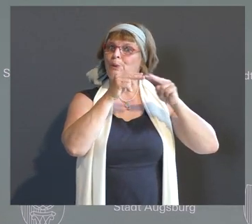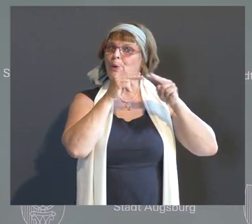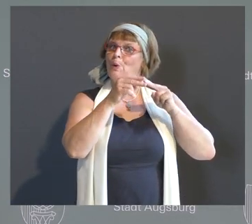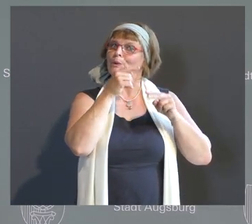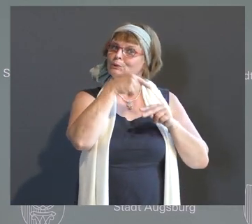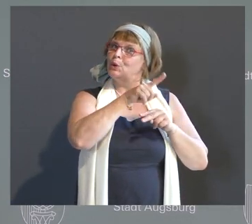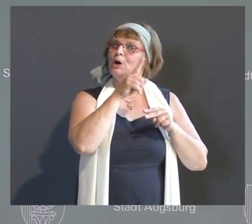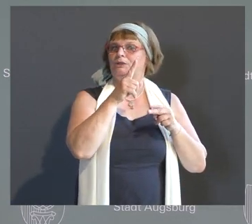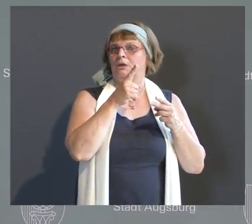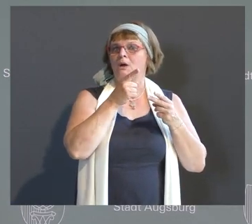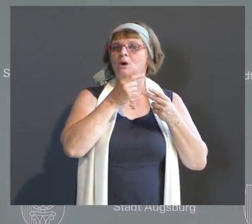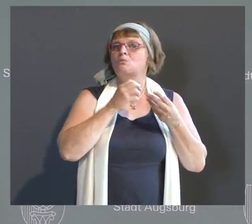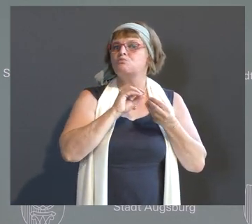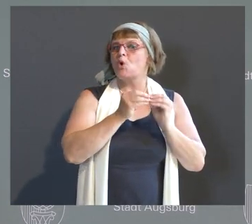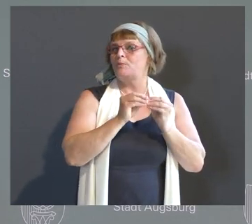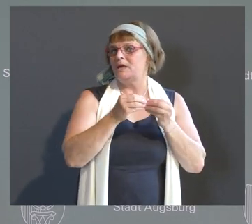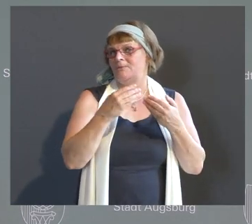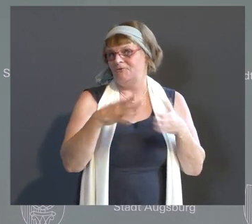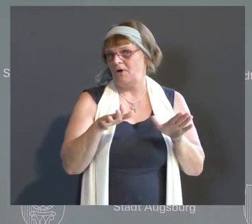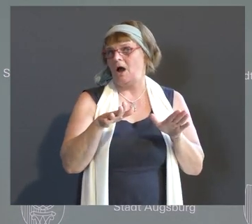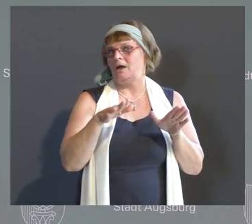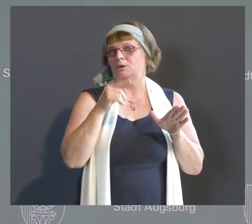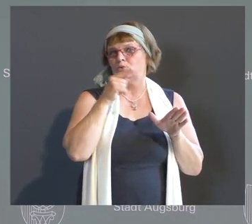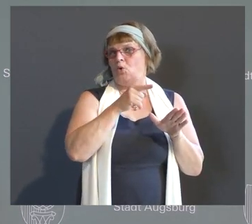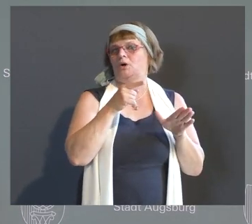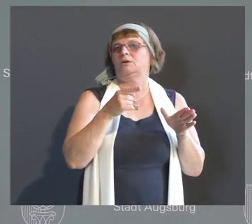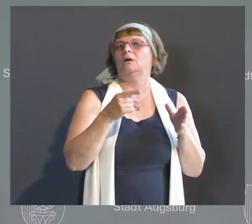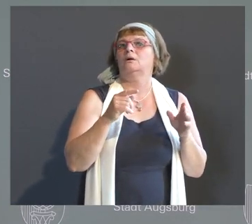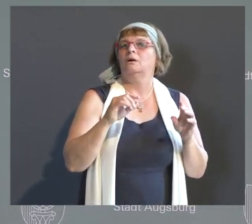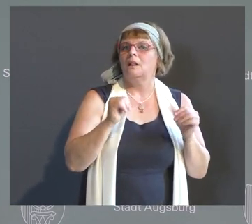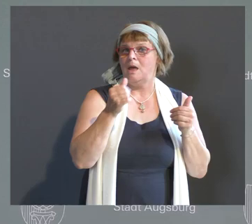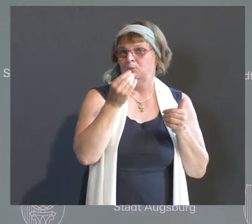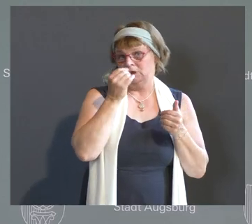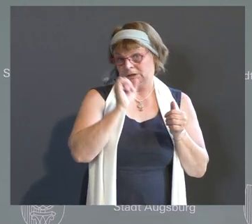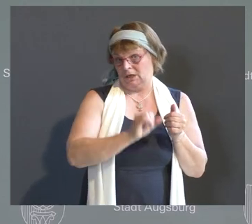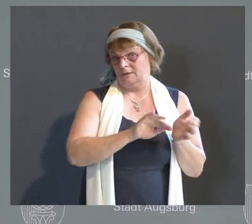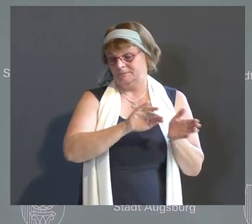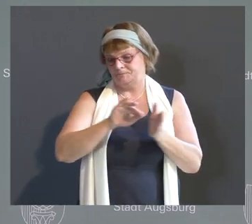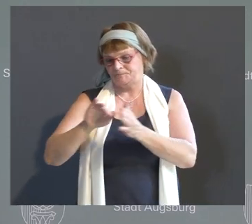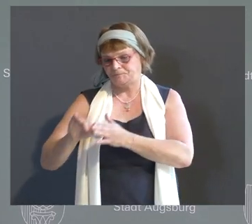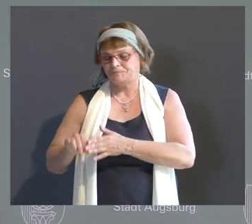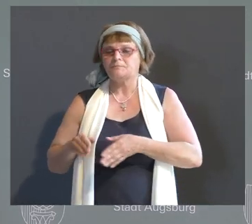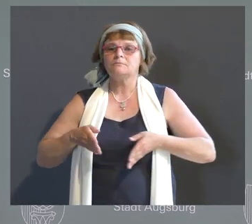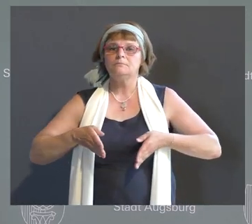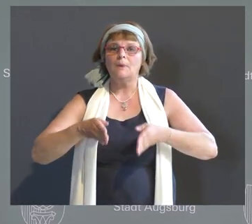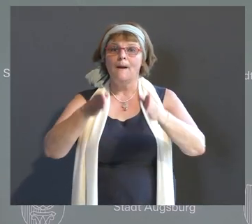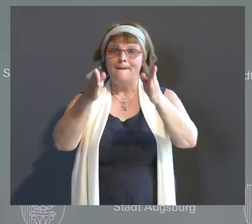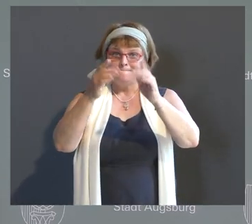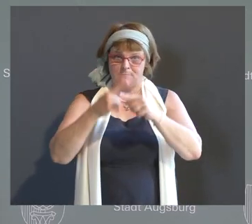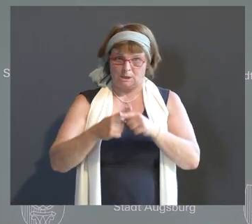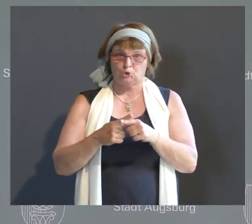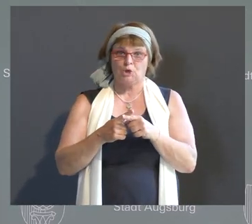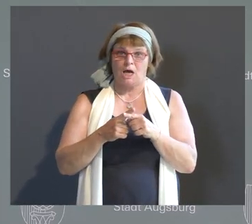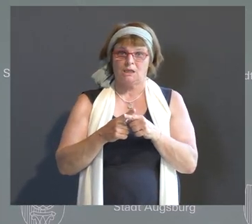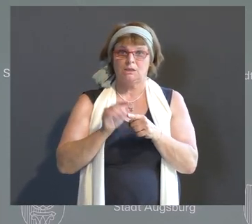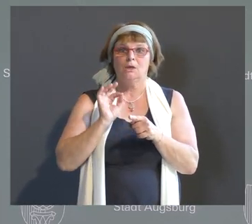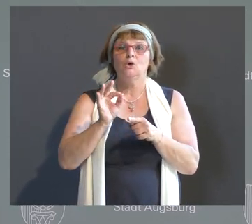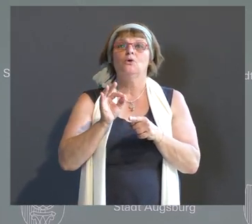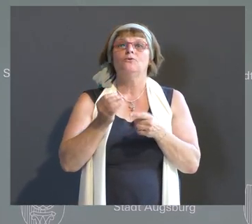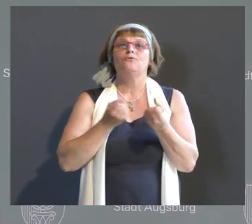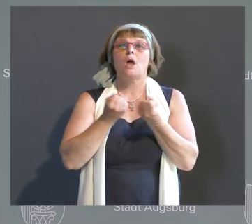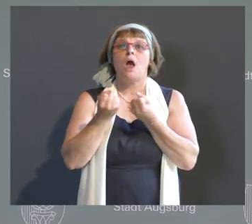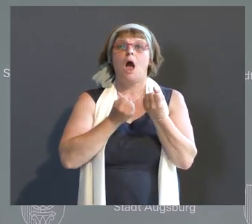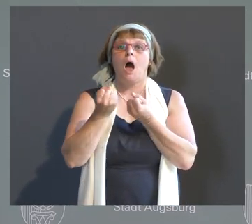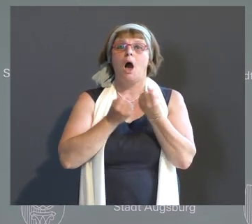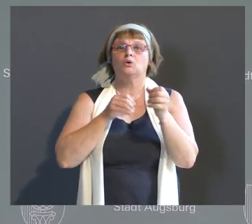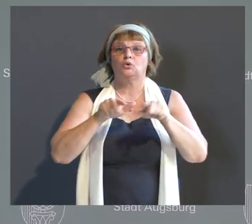auch denkbar, sodass wir hier mehr Platz schaffen wollen. Wir werden die Maxstraße für den Autoverkehr bereits ab